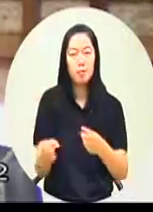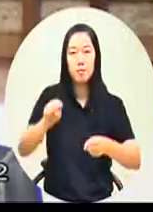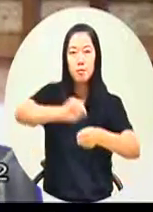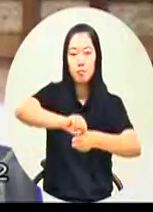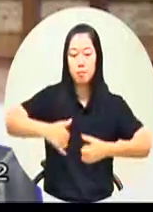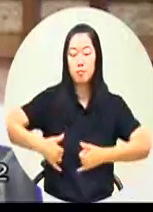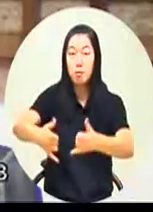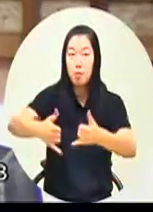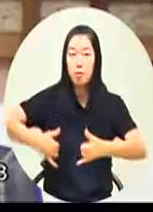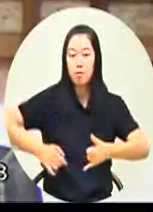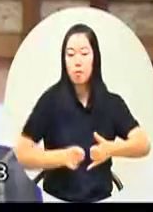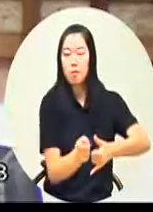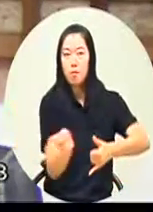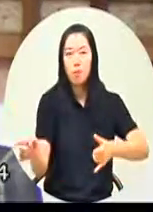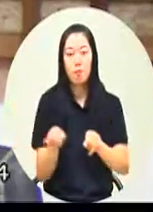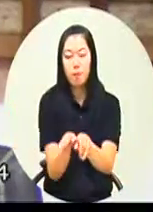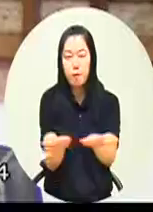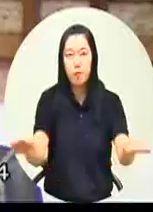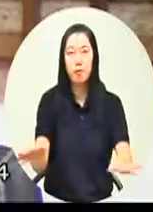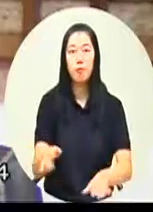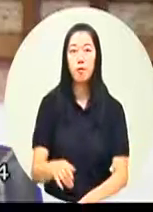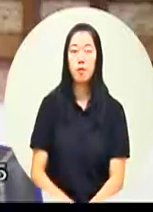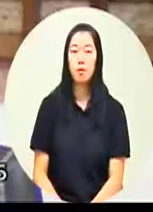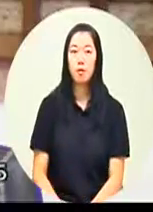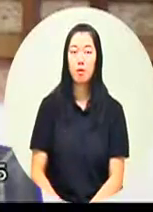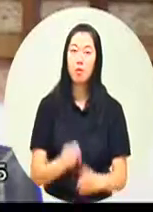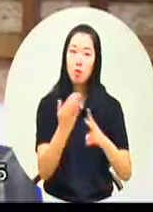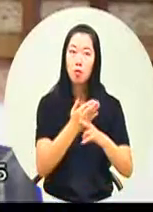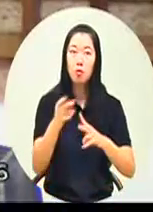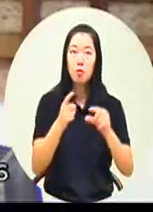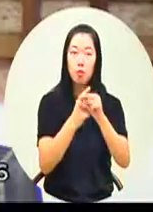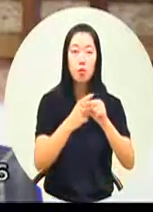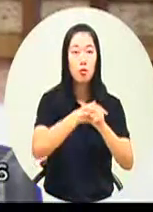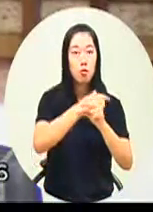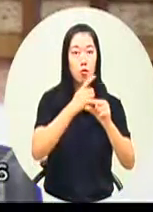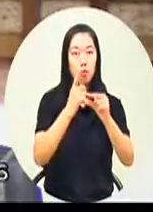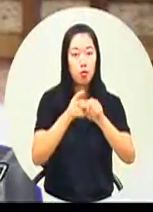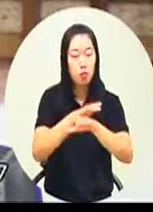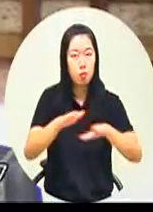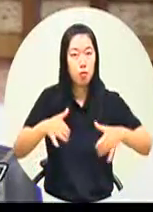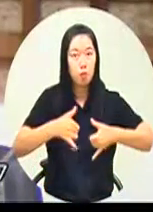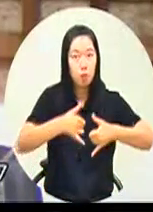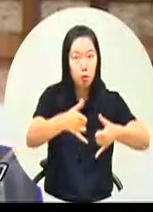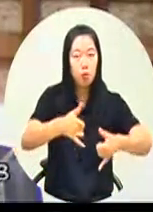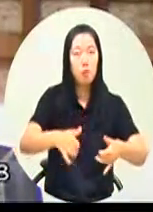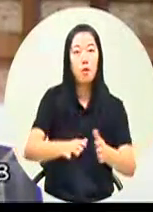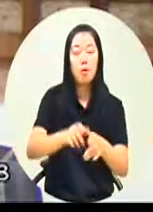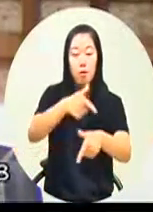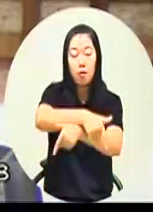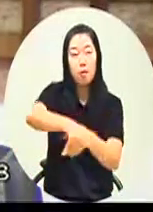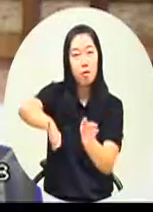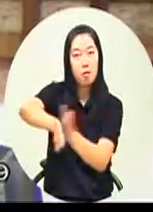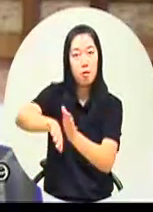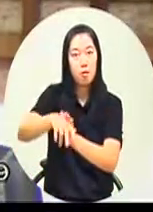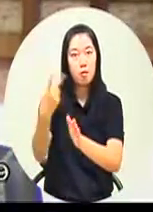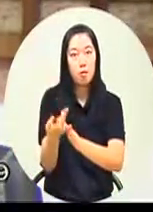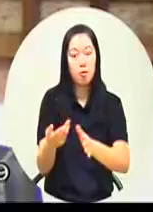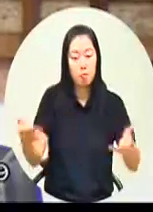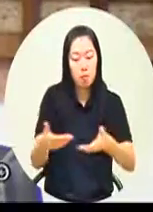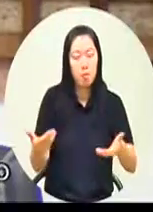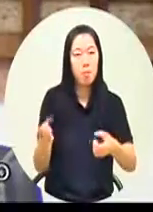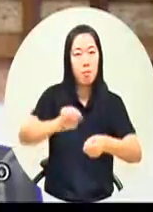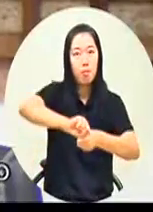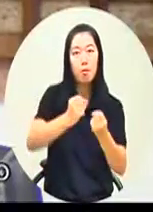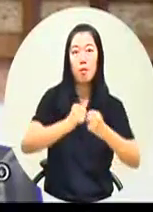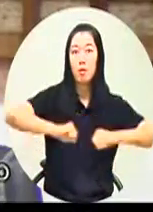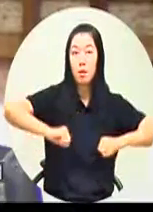路，或者是把中安路南侧拓宽或把中安路南侧拓宽，或者是在五甲交流